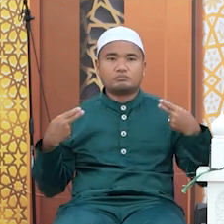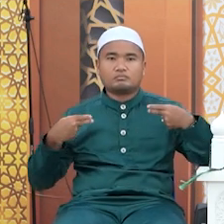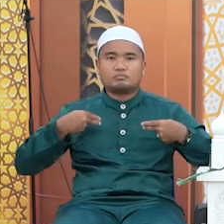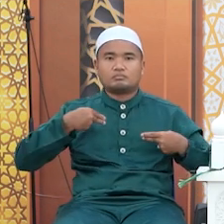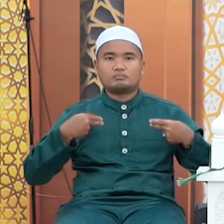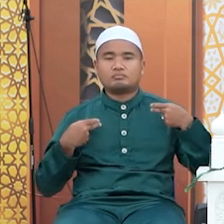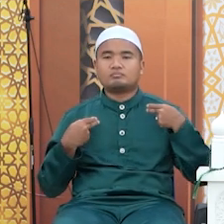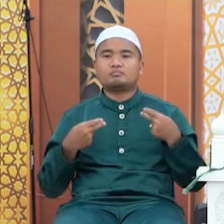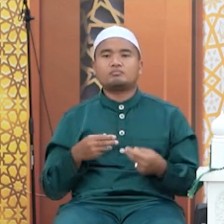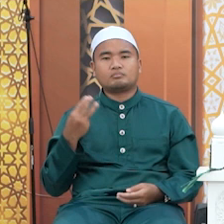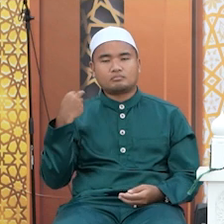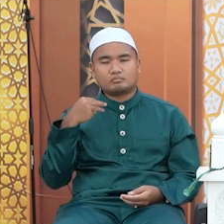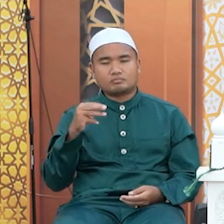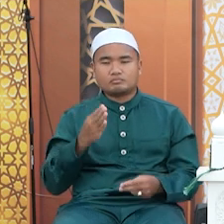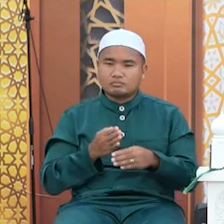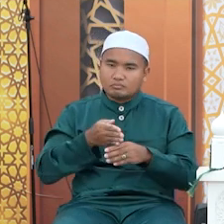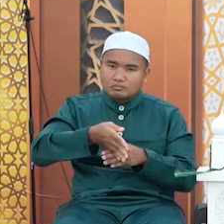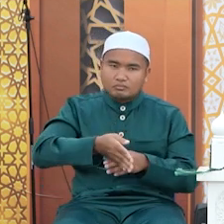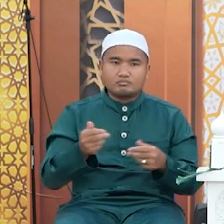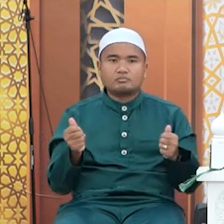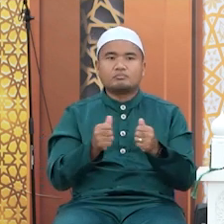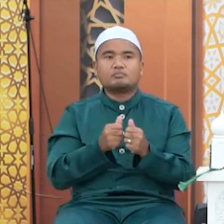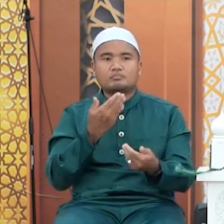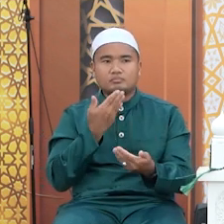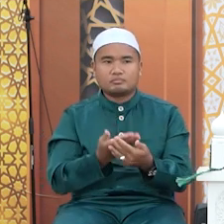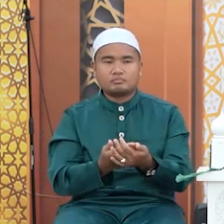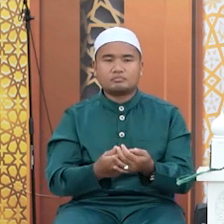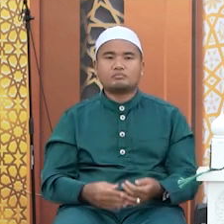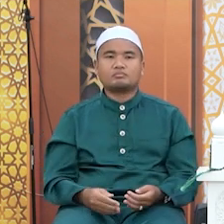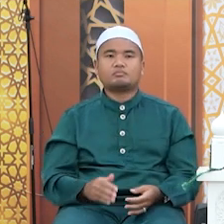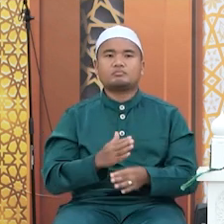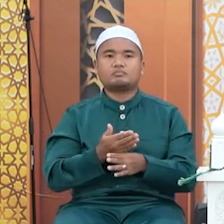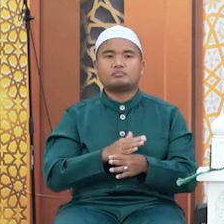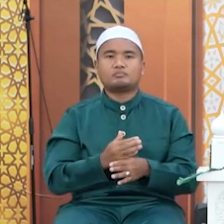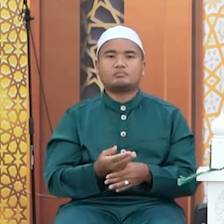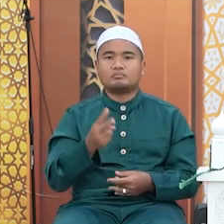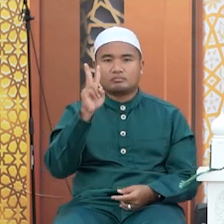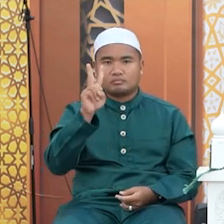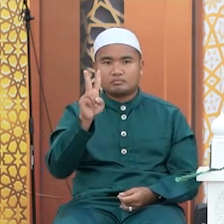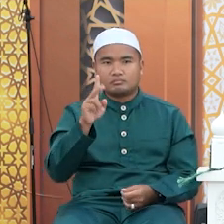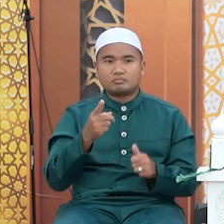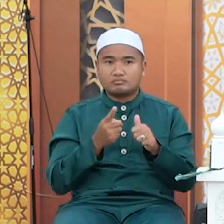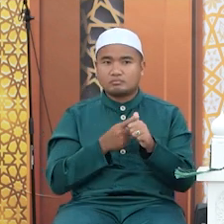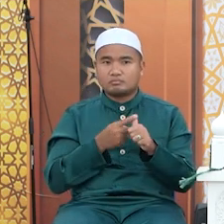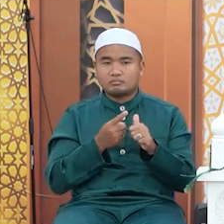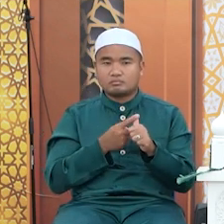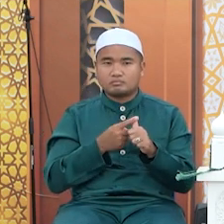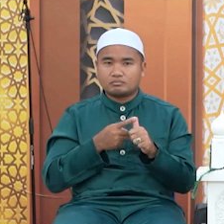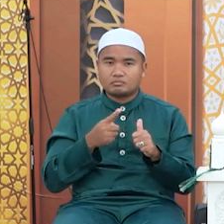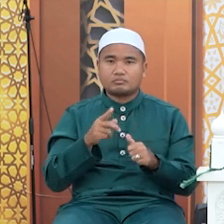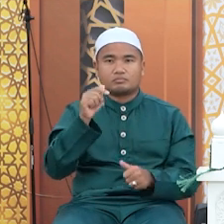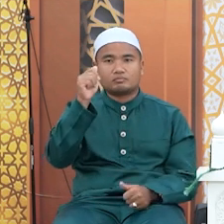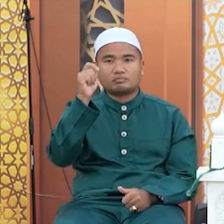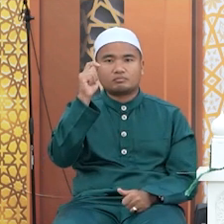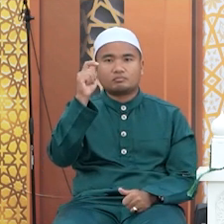dengan cara terbaik. Antaranya dua perkara. tajamkan mata pisau supaya